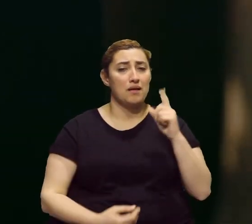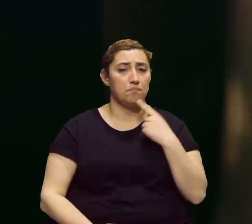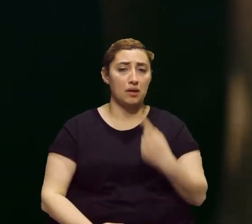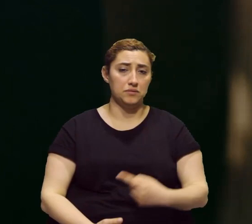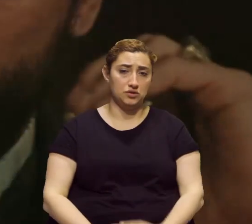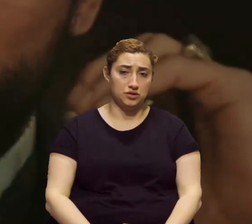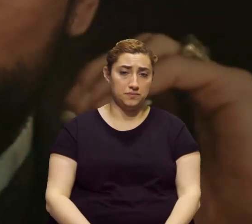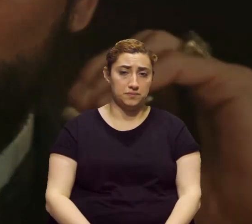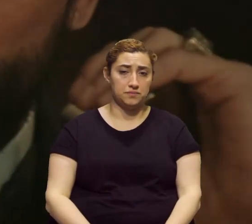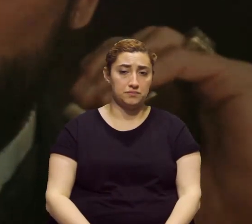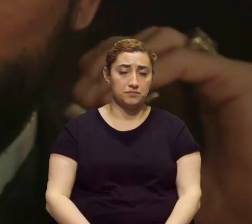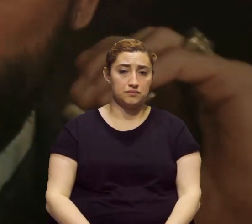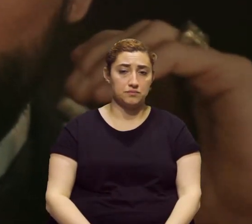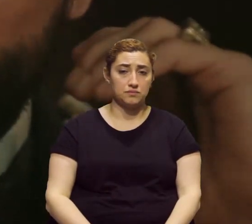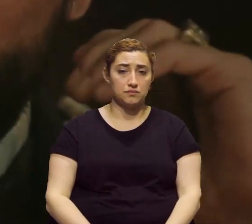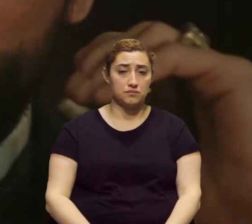diyormuş.